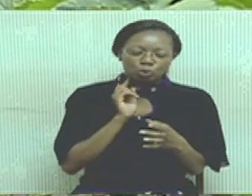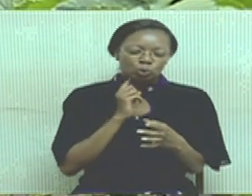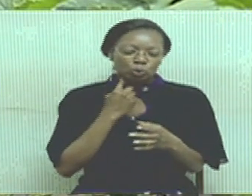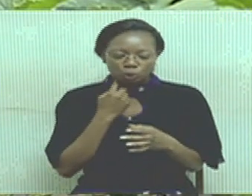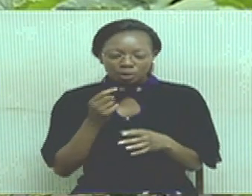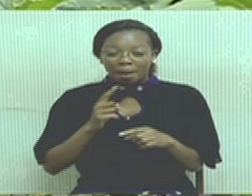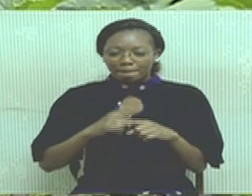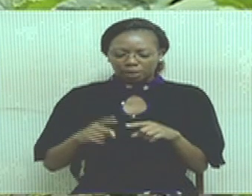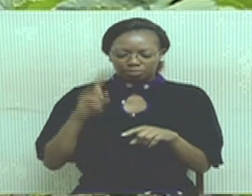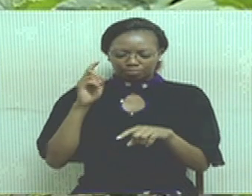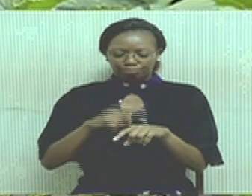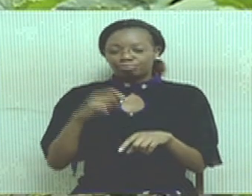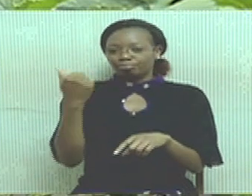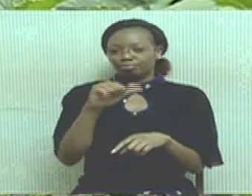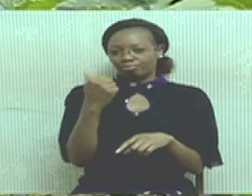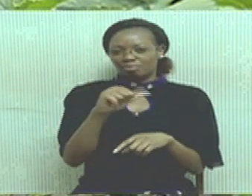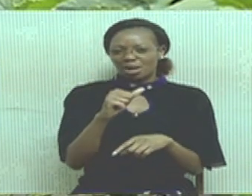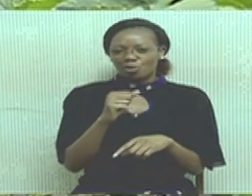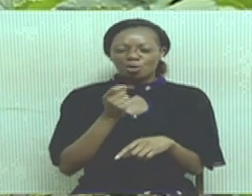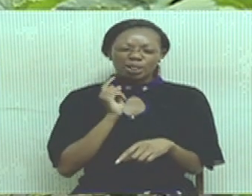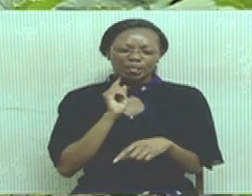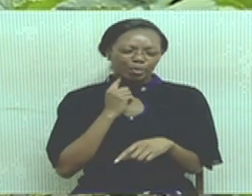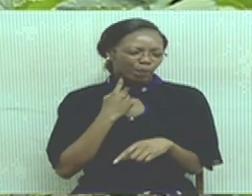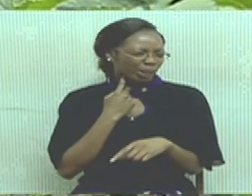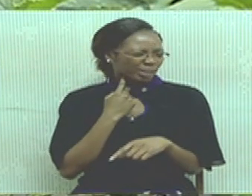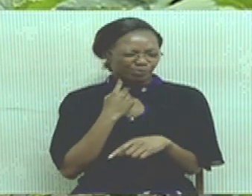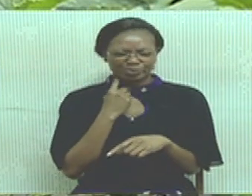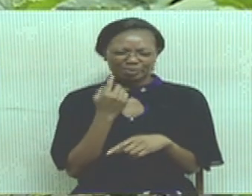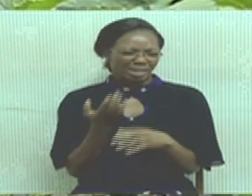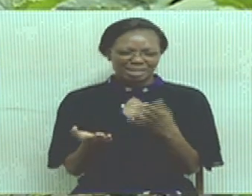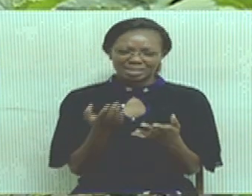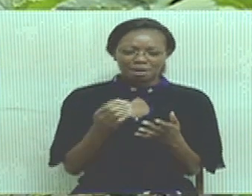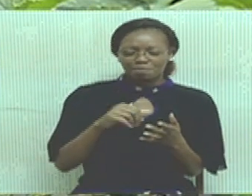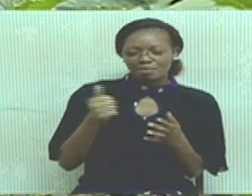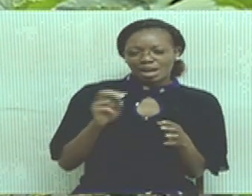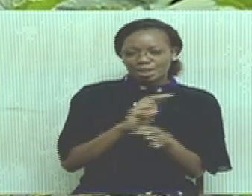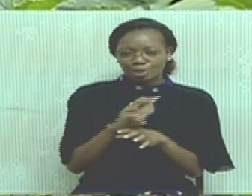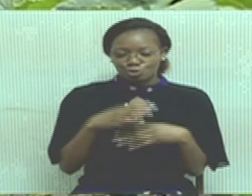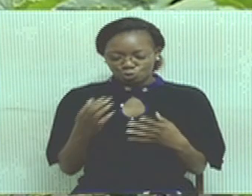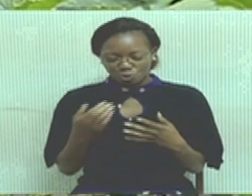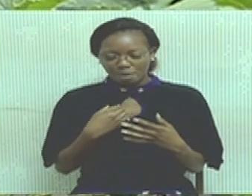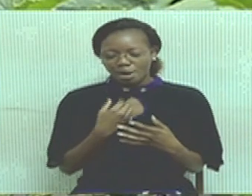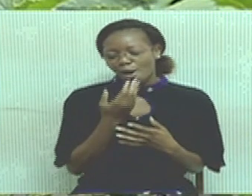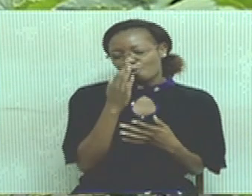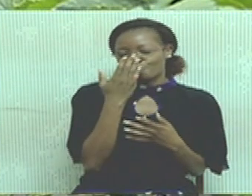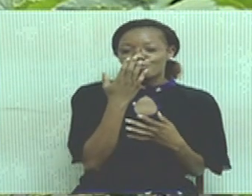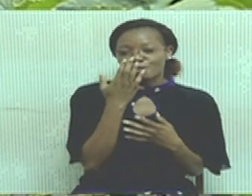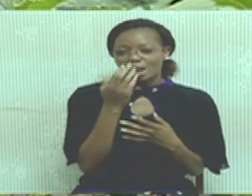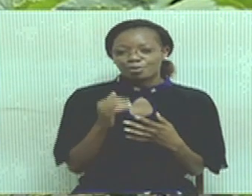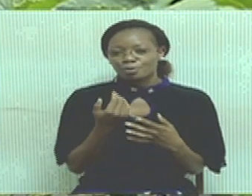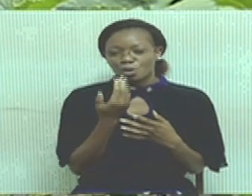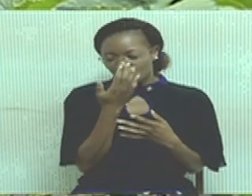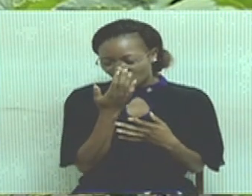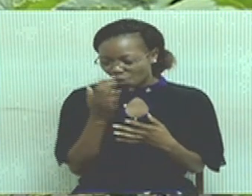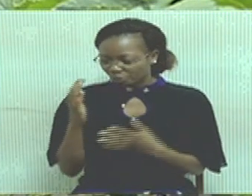nzuri. Na kuna wakulima wale wanafanya pollination, ile inaitwa cross pollination. Anachukua